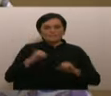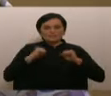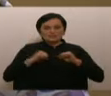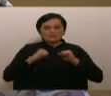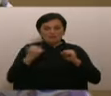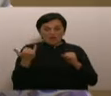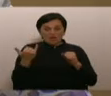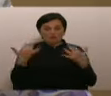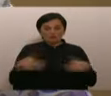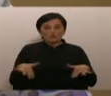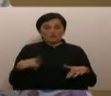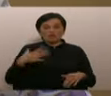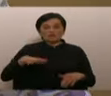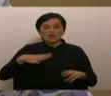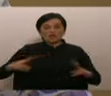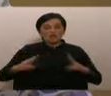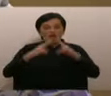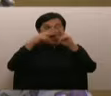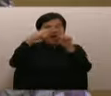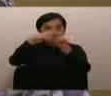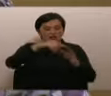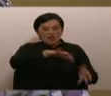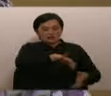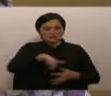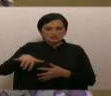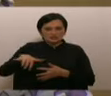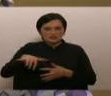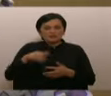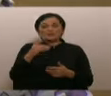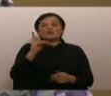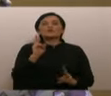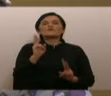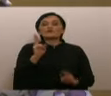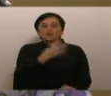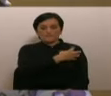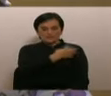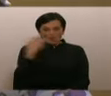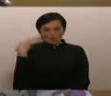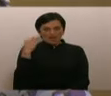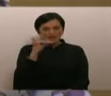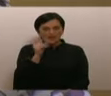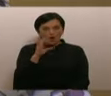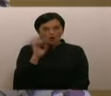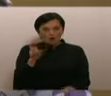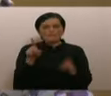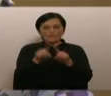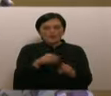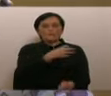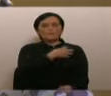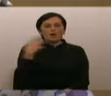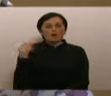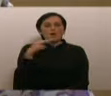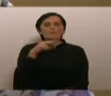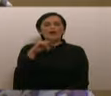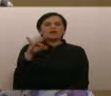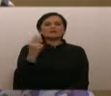მიიტაცოს ახლა უკვე საქართველოს ეკლესია, ვიზე საუბრობთ. მეუფე იაკობი, ისევე როგორც მეუფე პეტრე, საუბრობენ